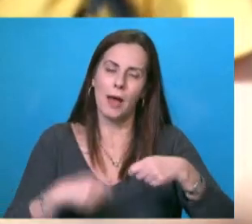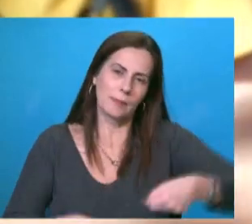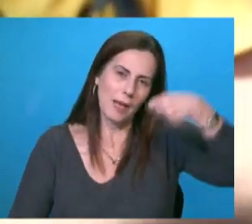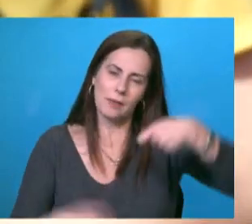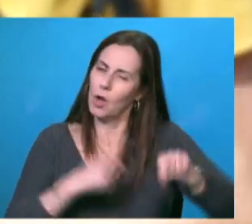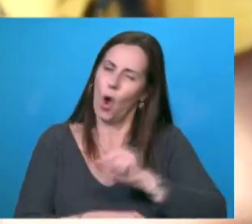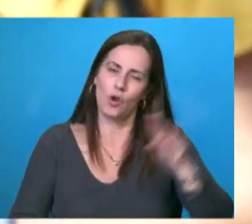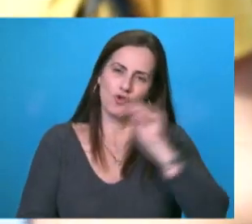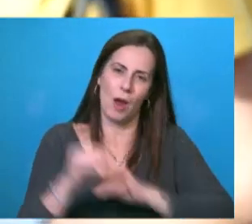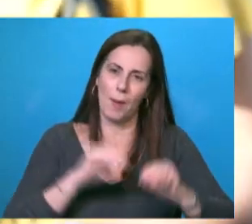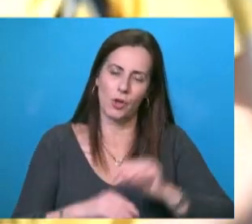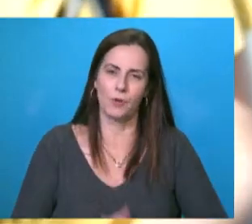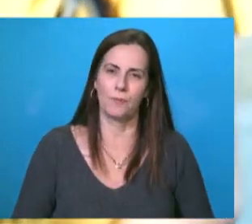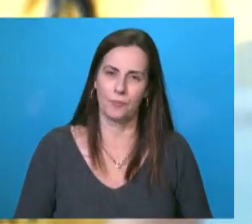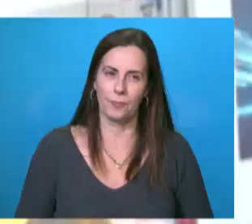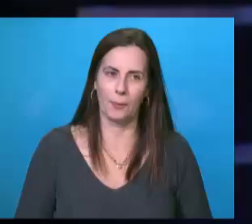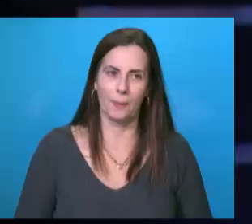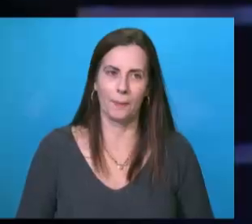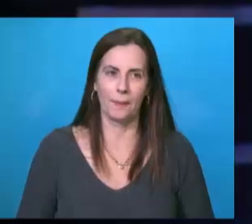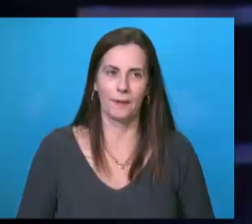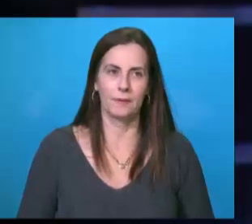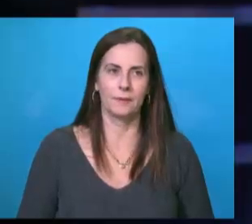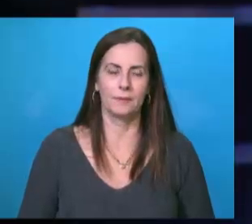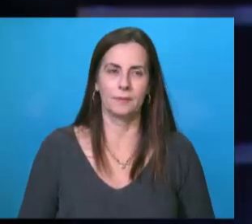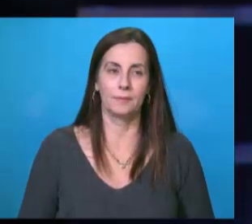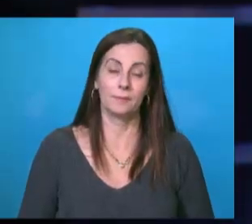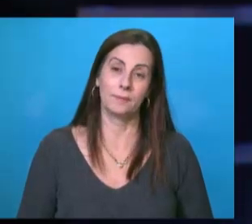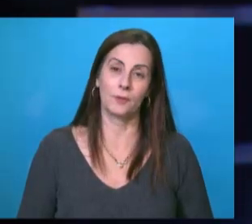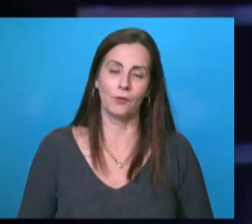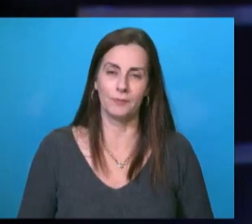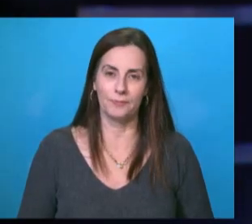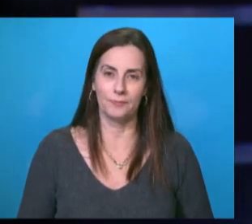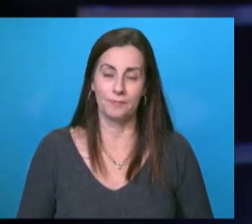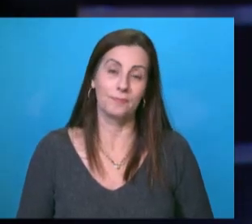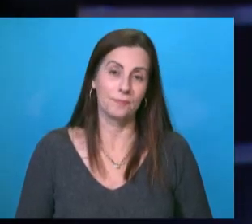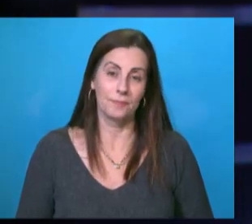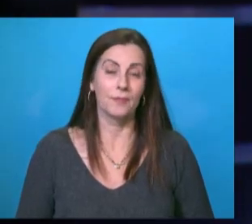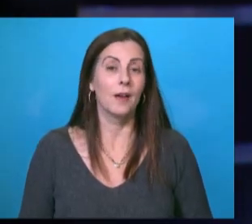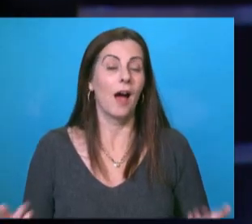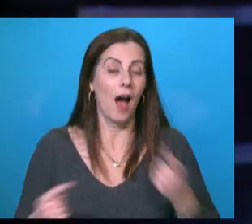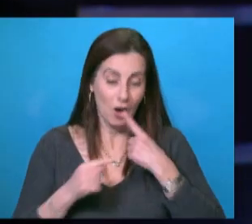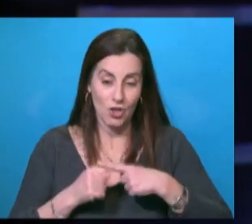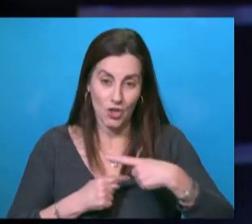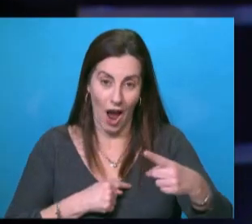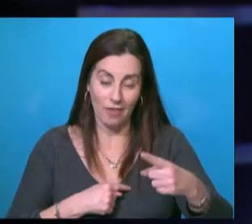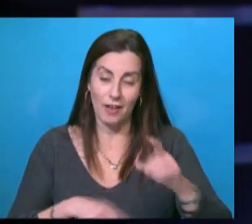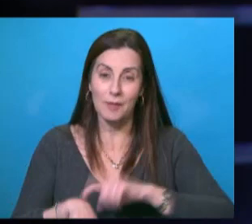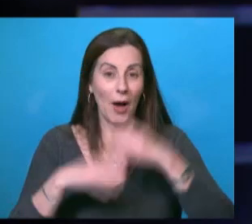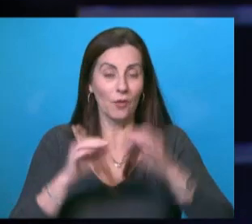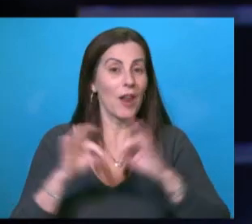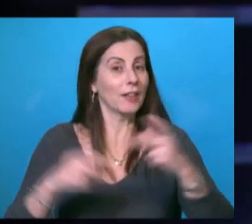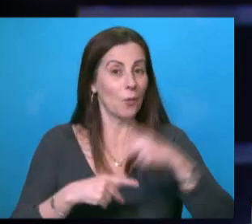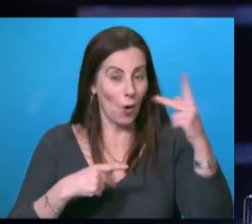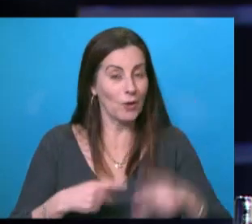or any single-use plastics at all. אז שנה האזרחית היא תזמון מצוין להשיק פרויקט